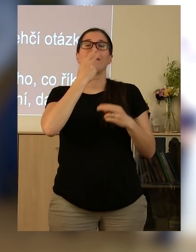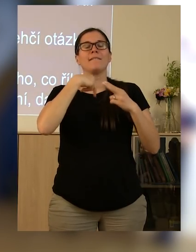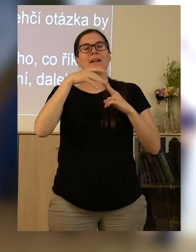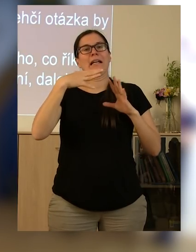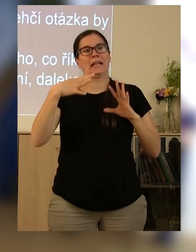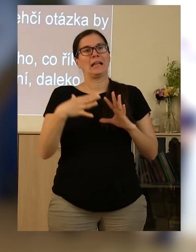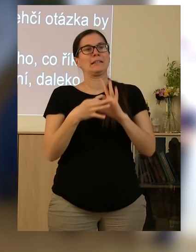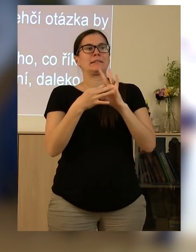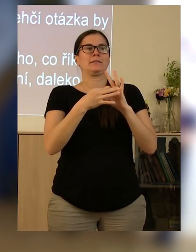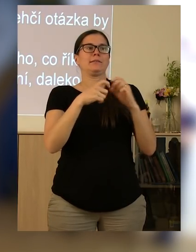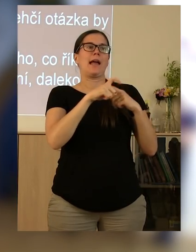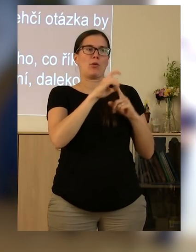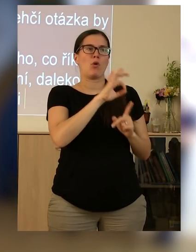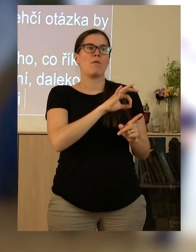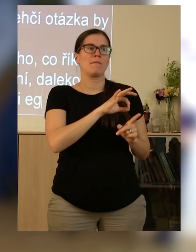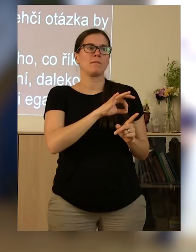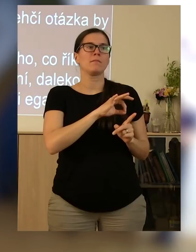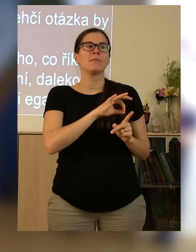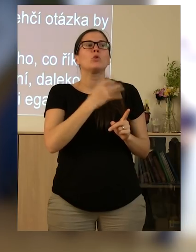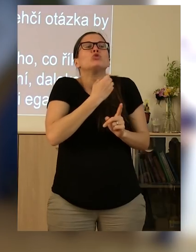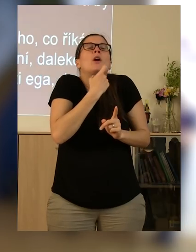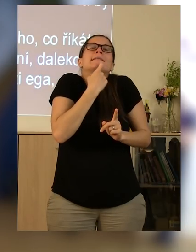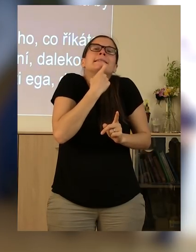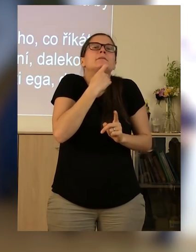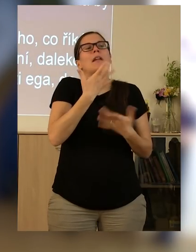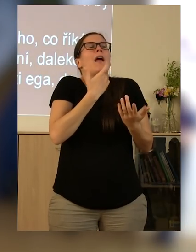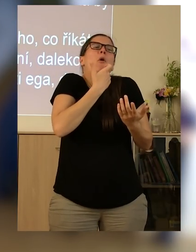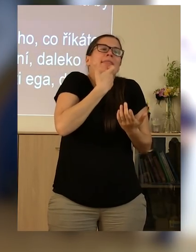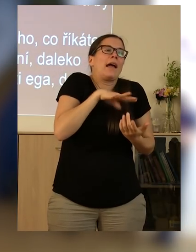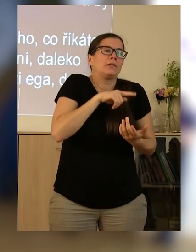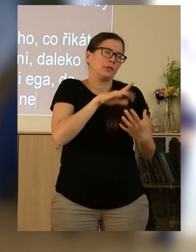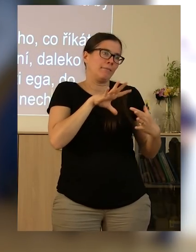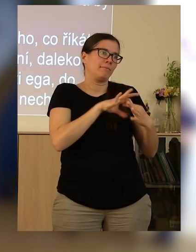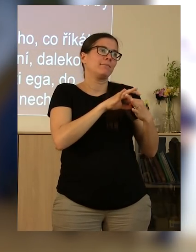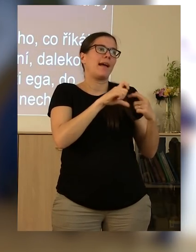náleží do oblasti ega, do oblasti toho chtění a nechtění. Protože